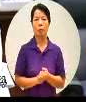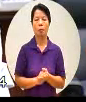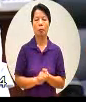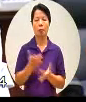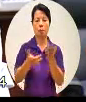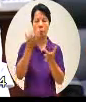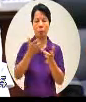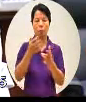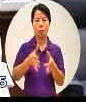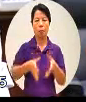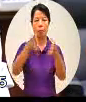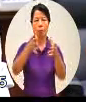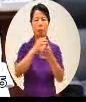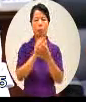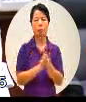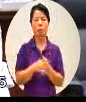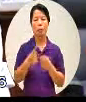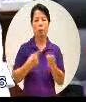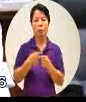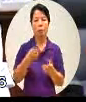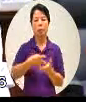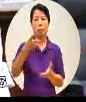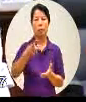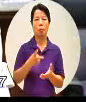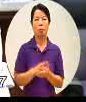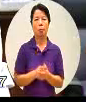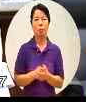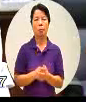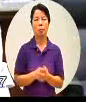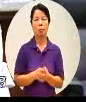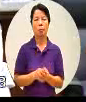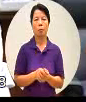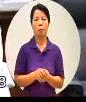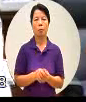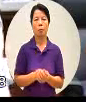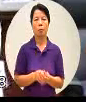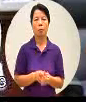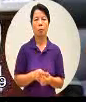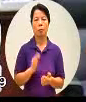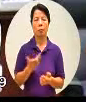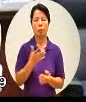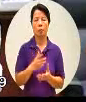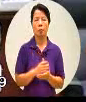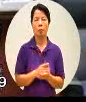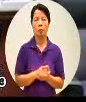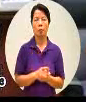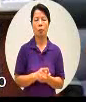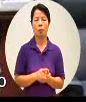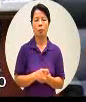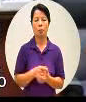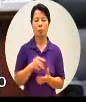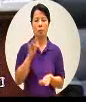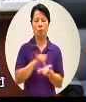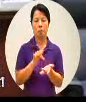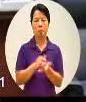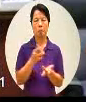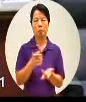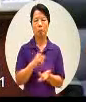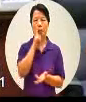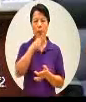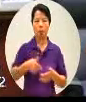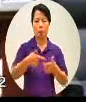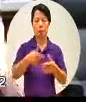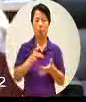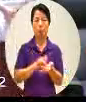化炉戴澳新的检测是一年两次、啊，哦，一年两次、啊。可是我是认为说，其实戴澳新哦，尤其在停